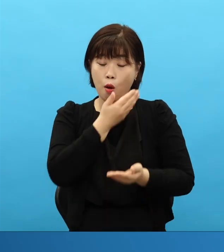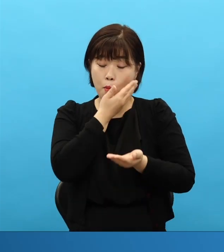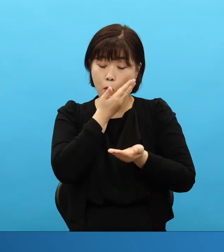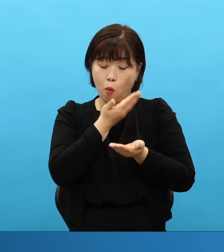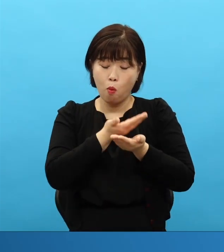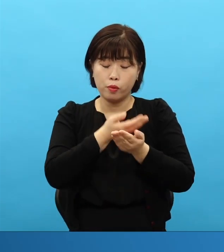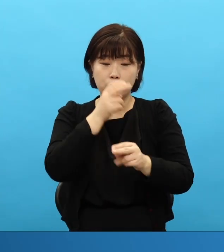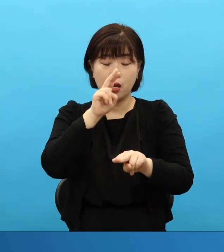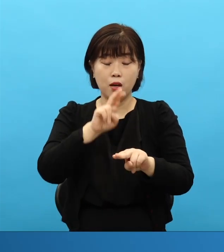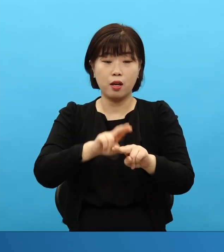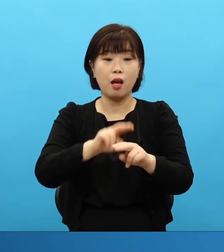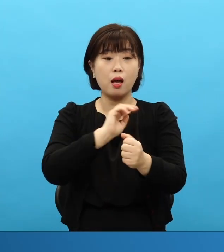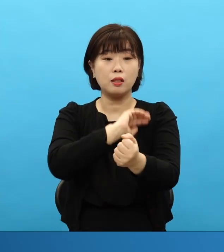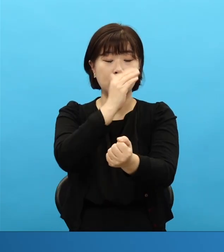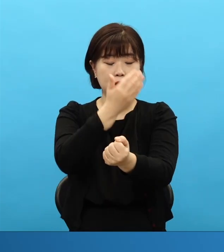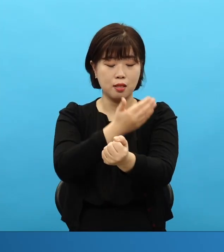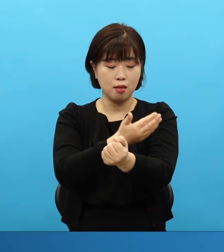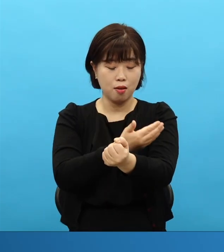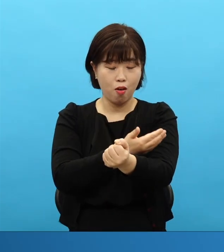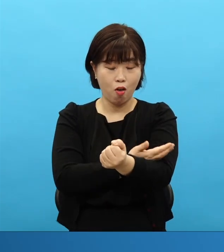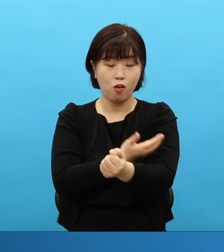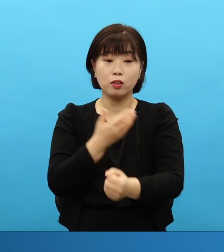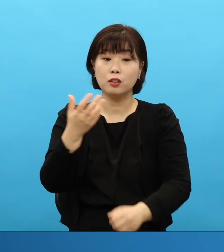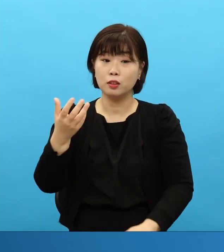보좌의 능력으로